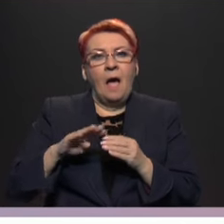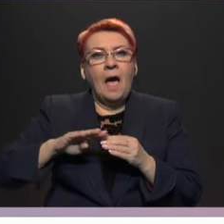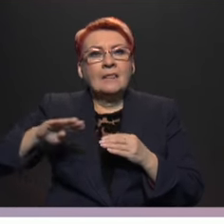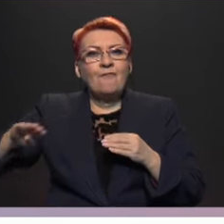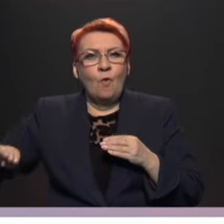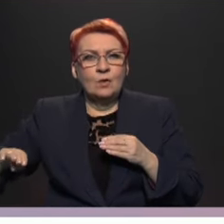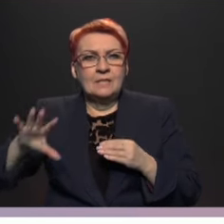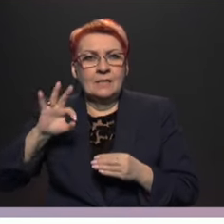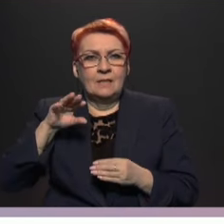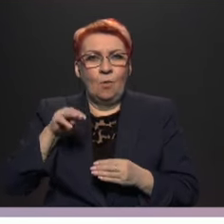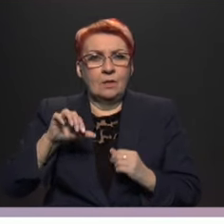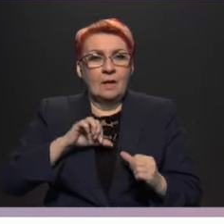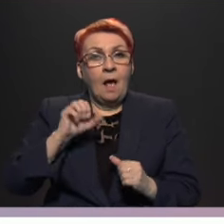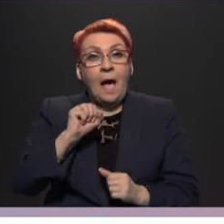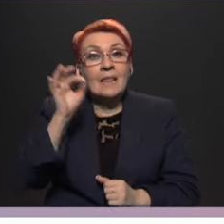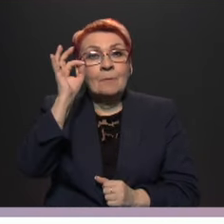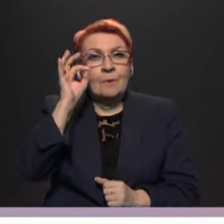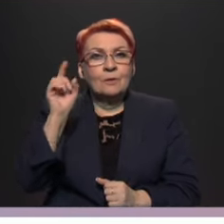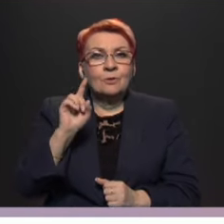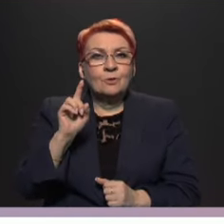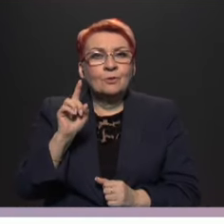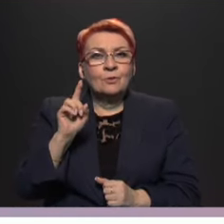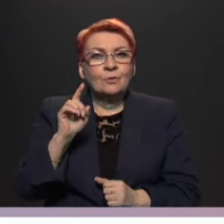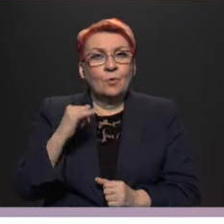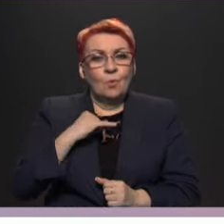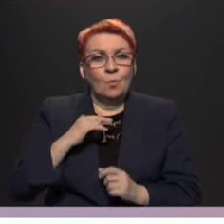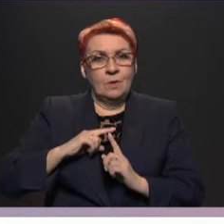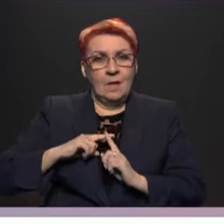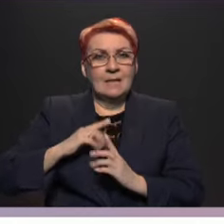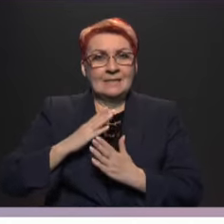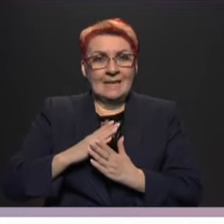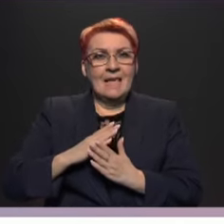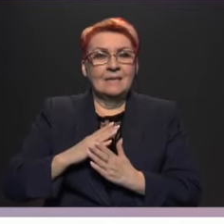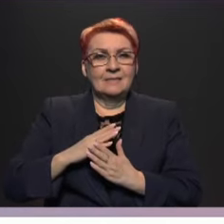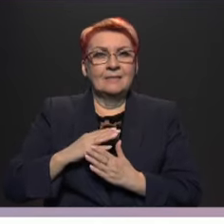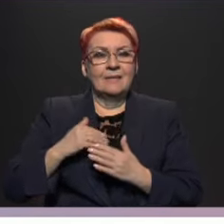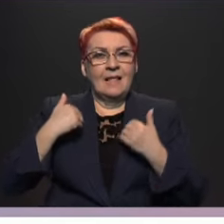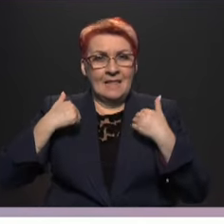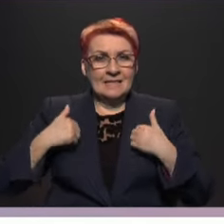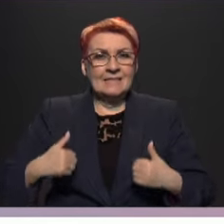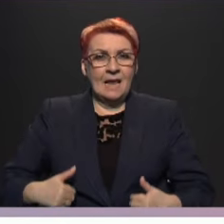именно напоминание того, что он у нас есть на теле,